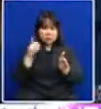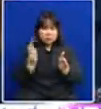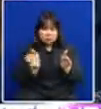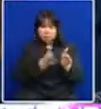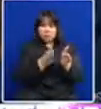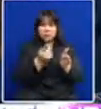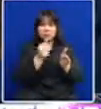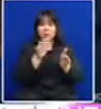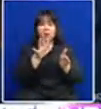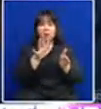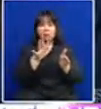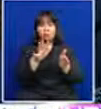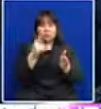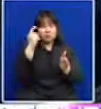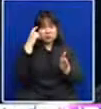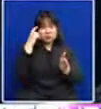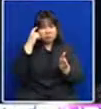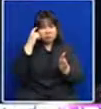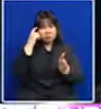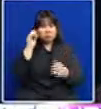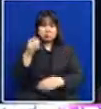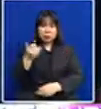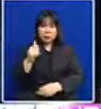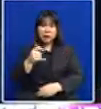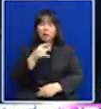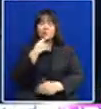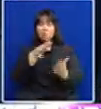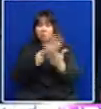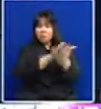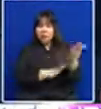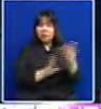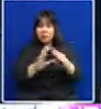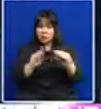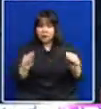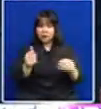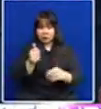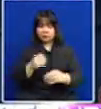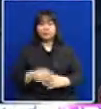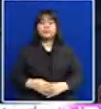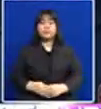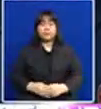นอย่างนั้นถ้าบ้านเมืองมันสงบเงียบเรียบร้อย